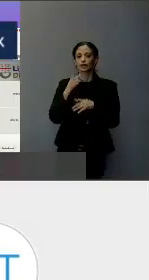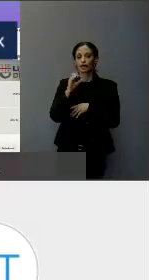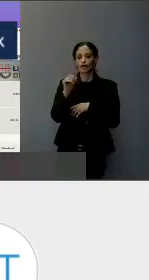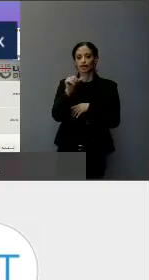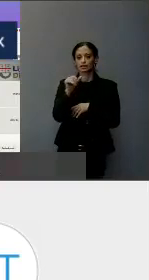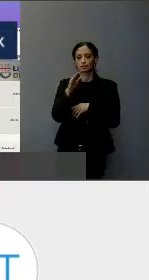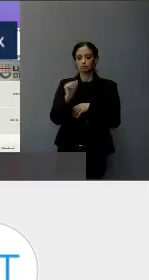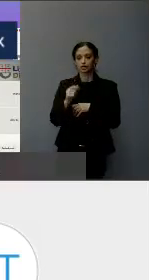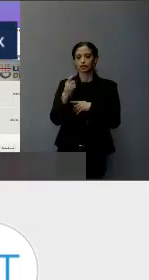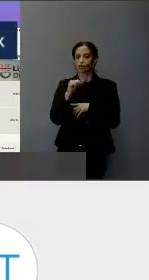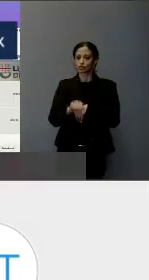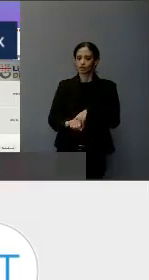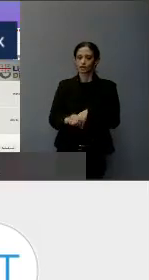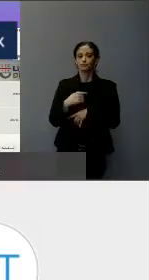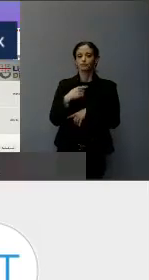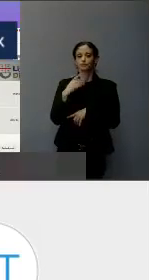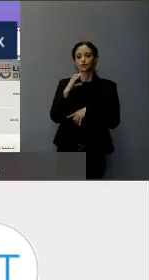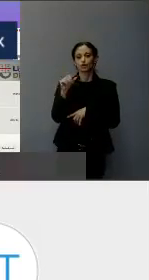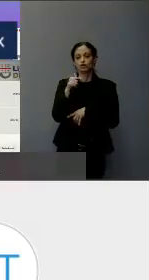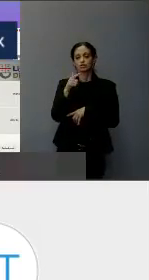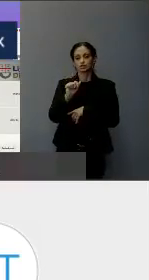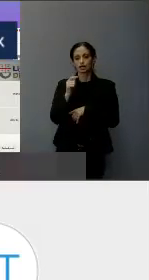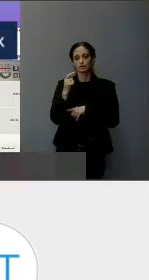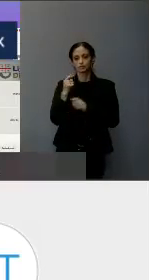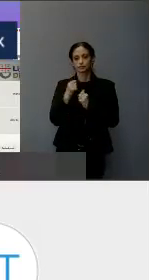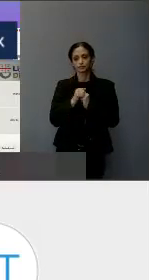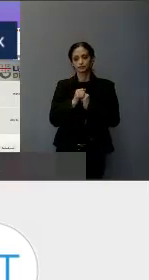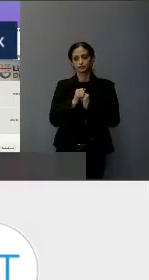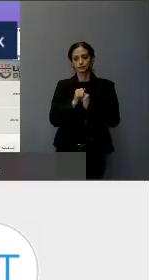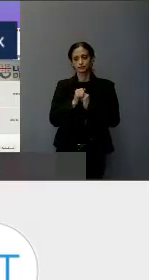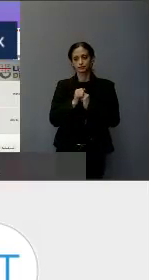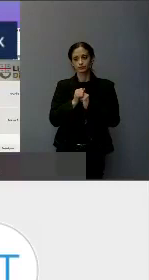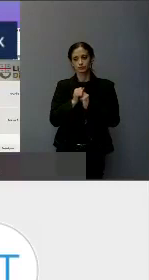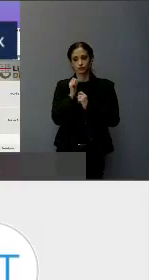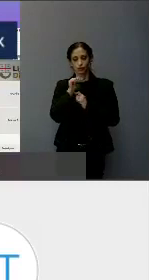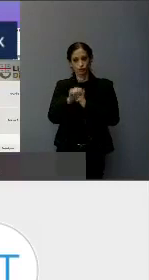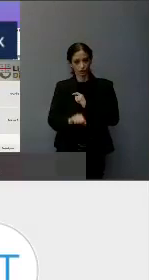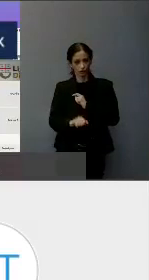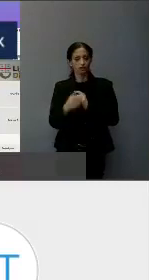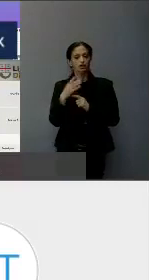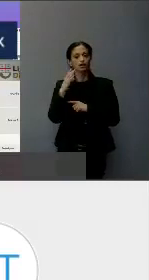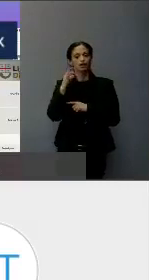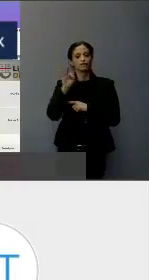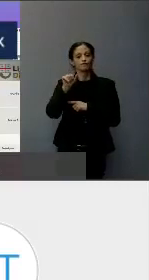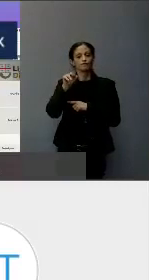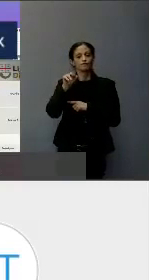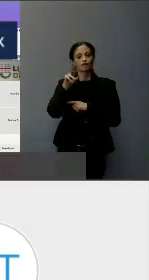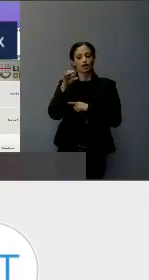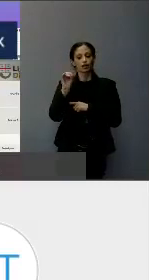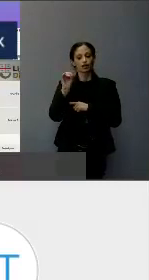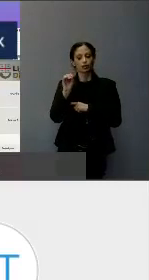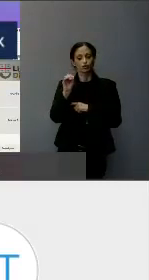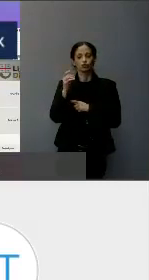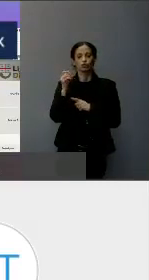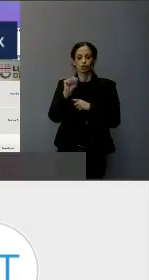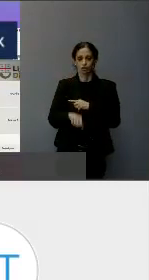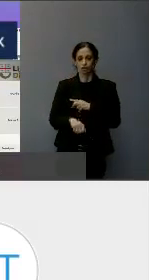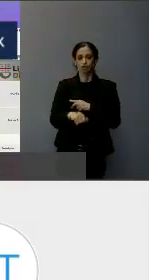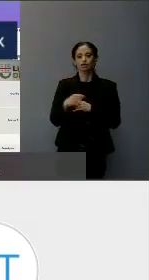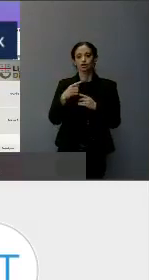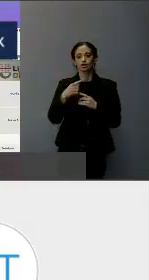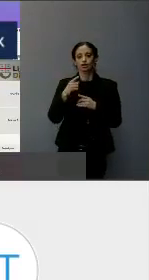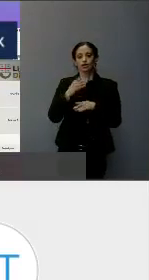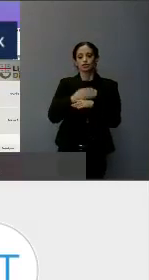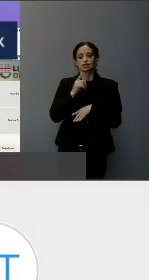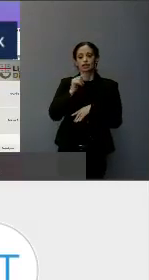contrario consigliere costa contratto scegliere ferrero contrario fiere